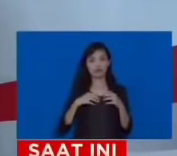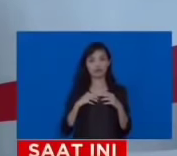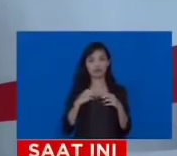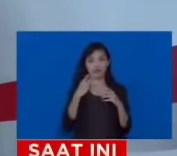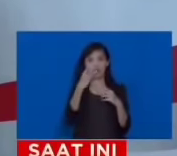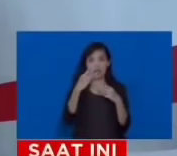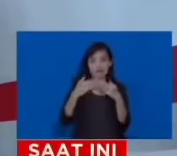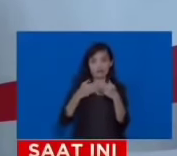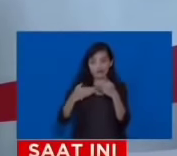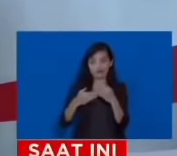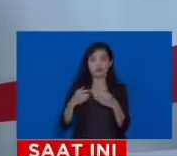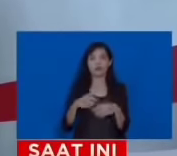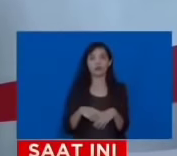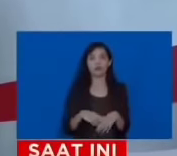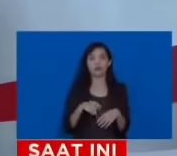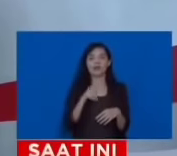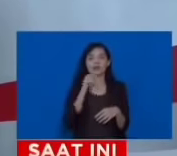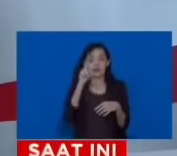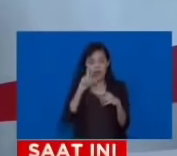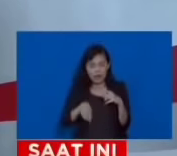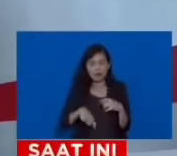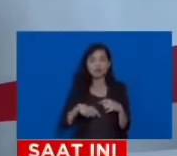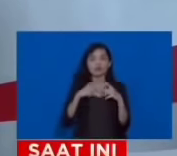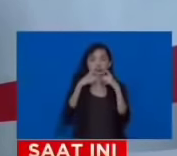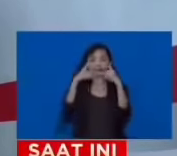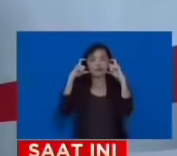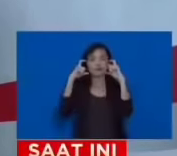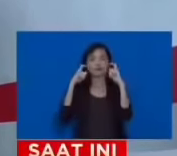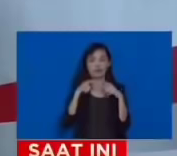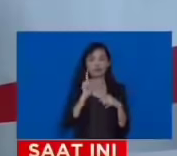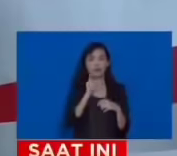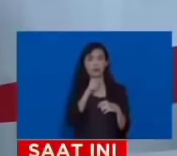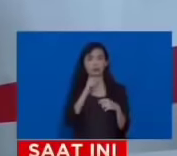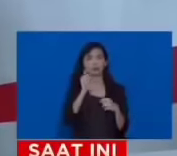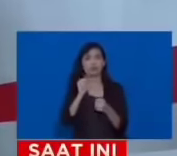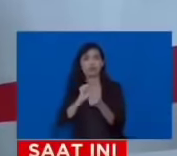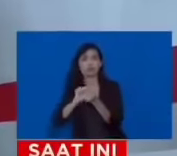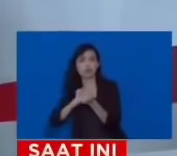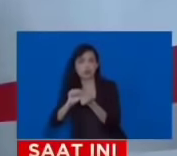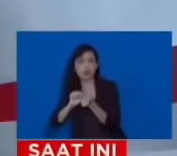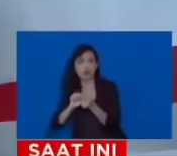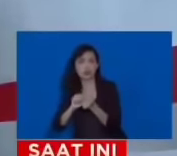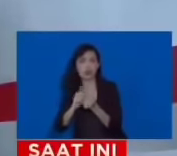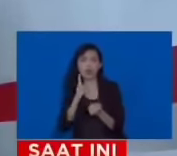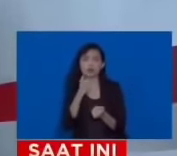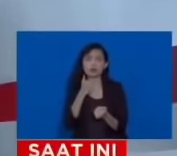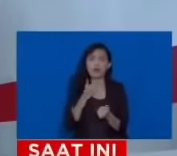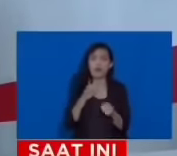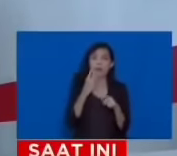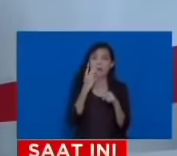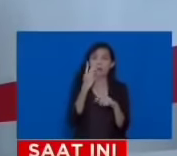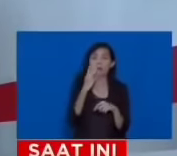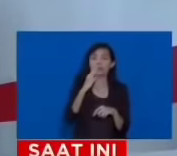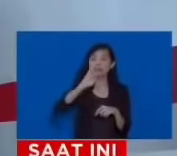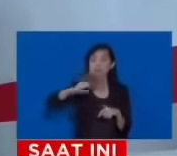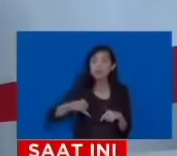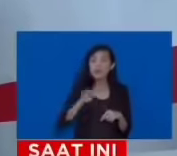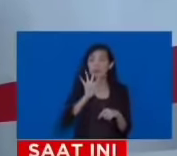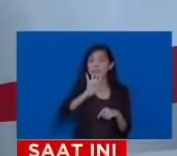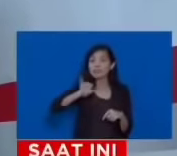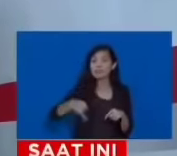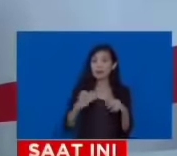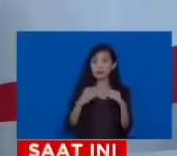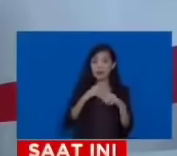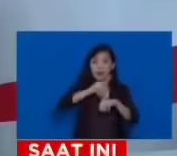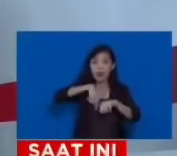dicuci. Kami menyarankan penggunaan masker kain tidak lebih dari 4 jam. Untuk kemudian